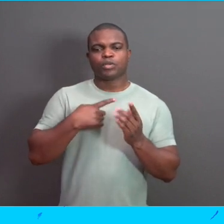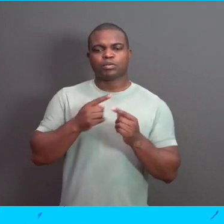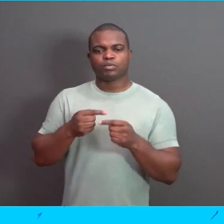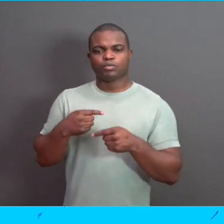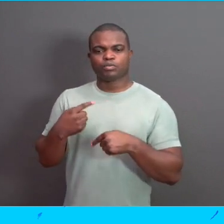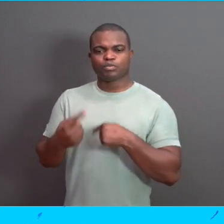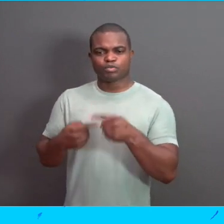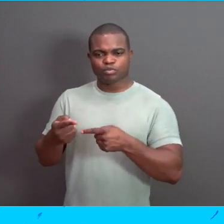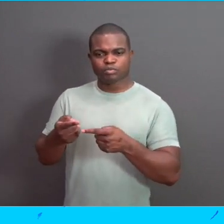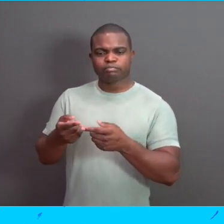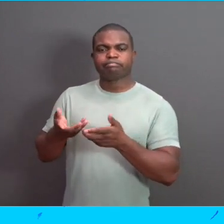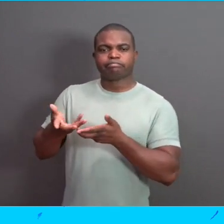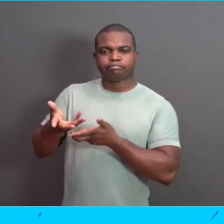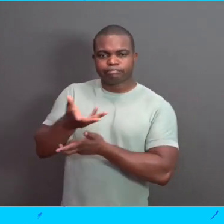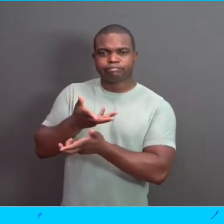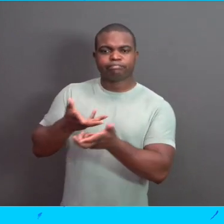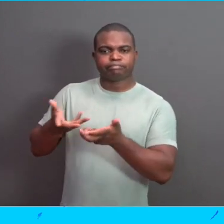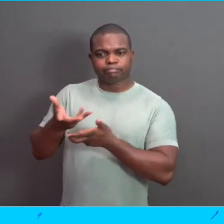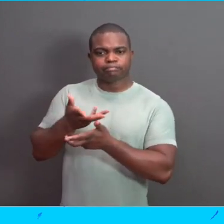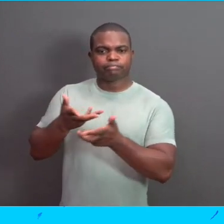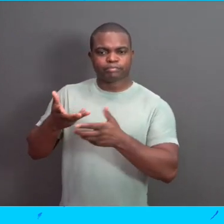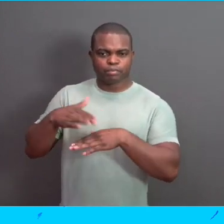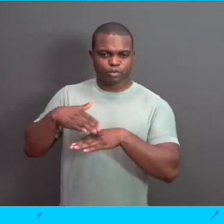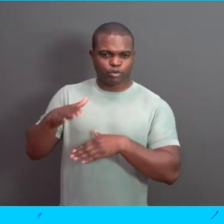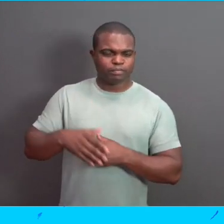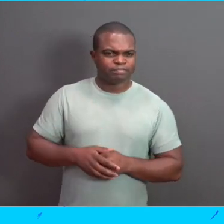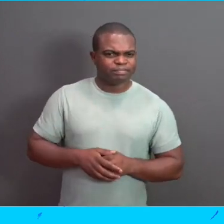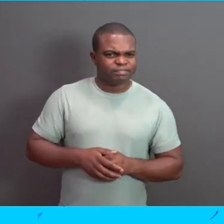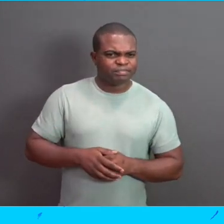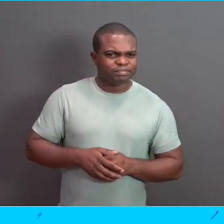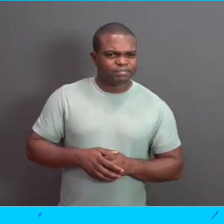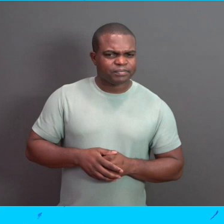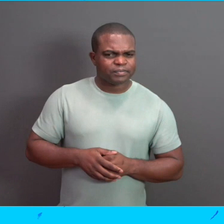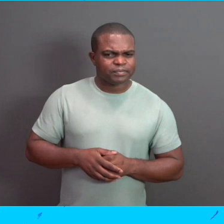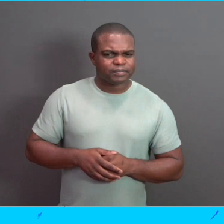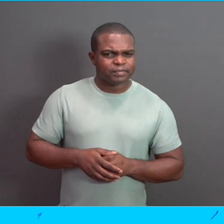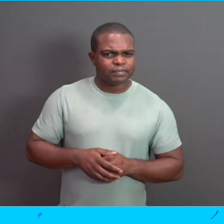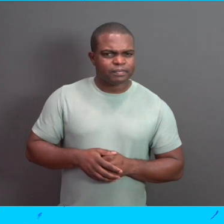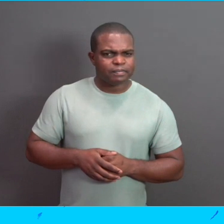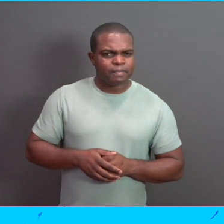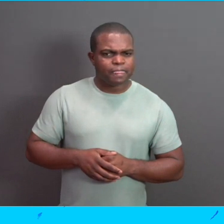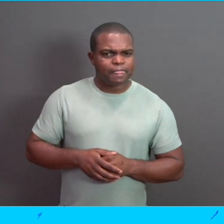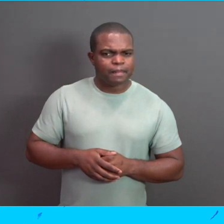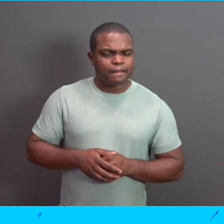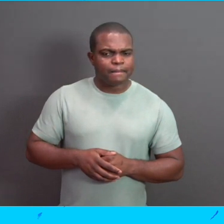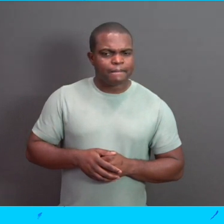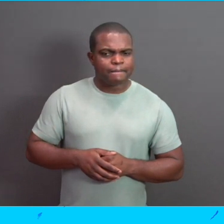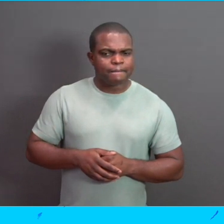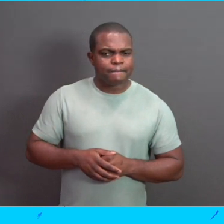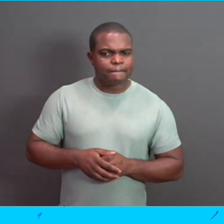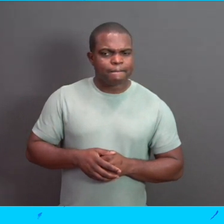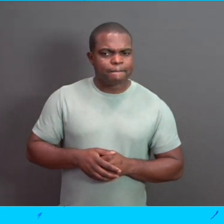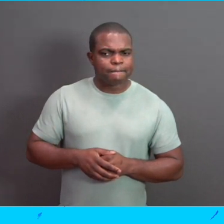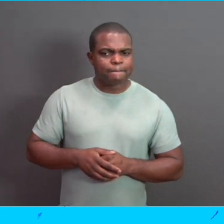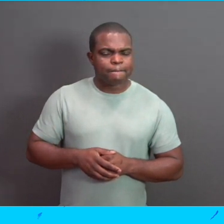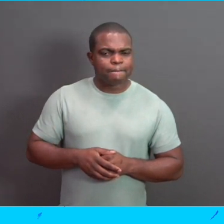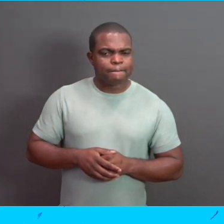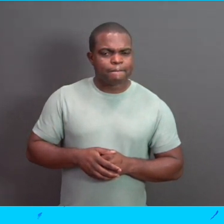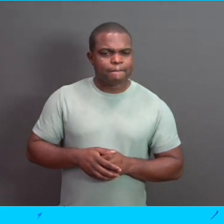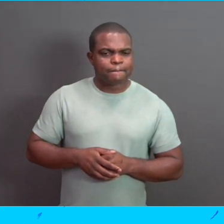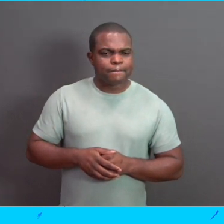Donc, ça peut comprendre les nouveaux talents et